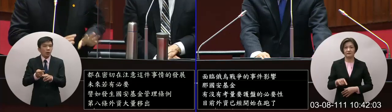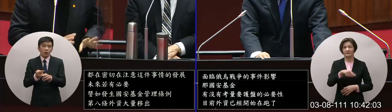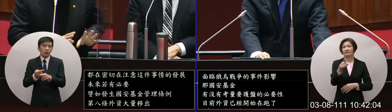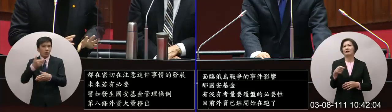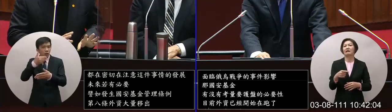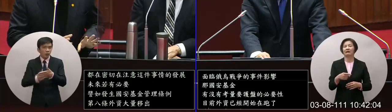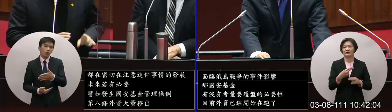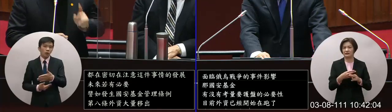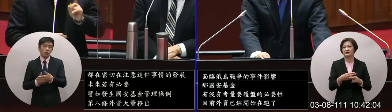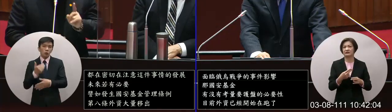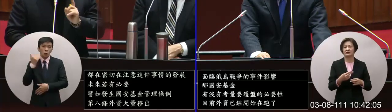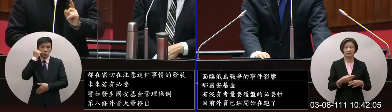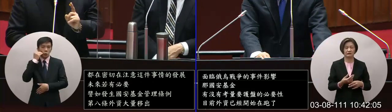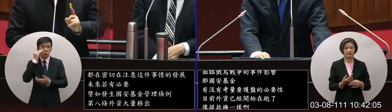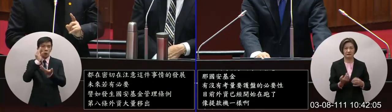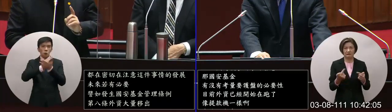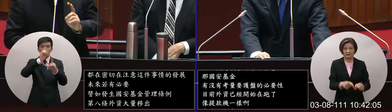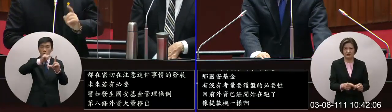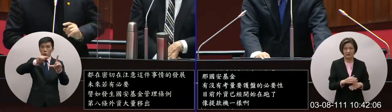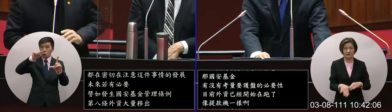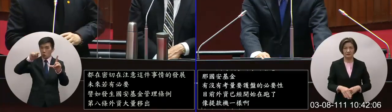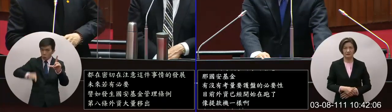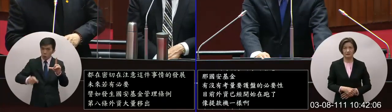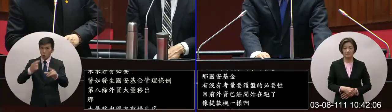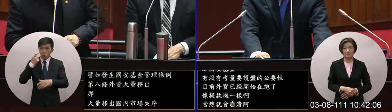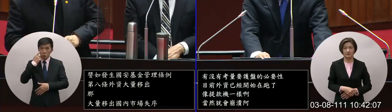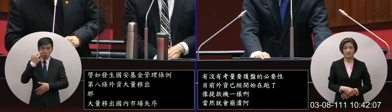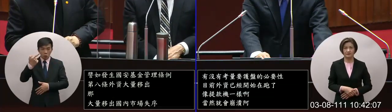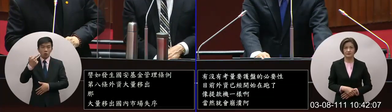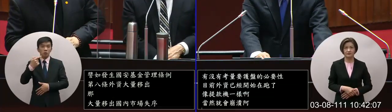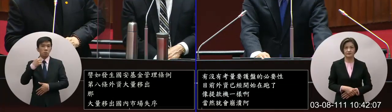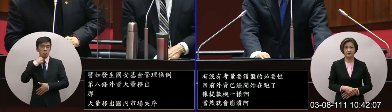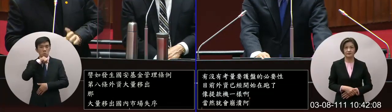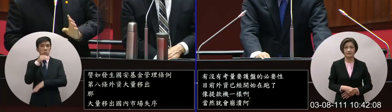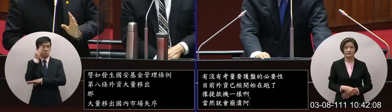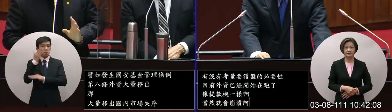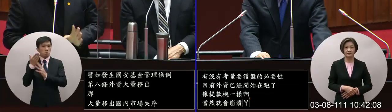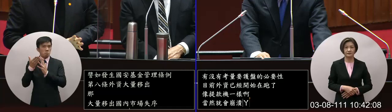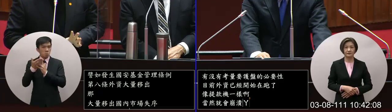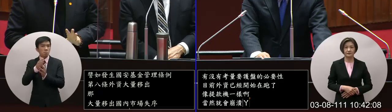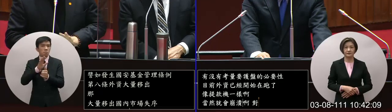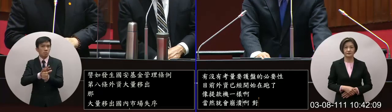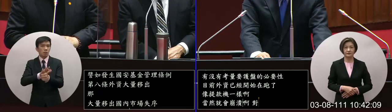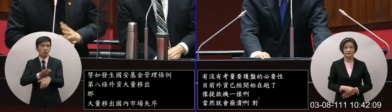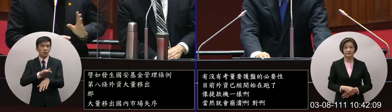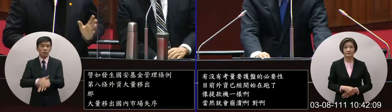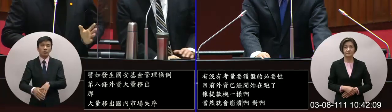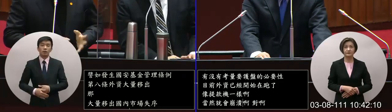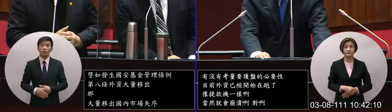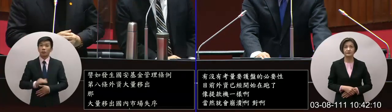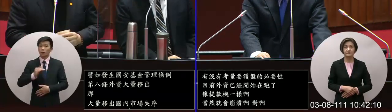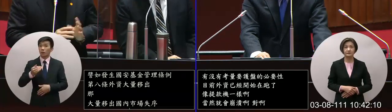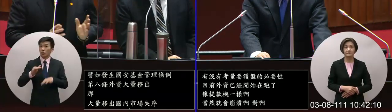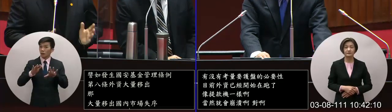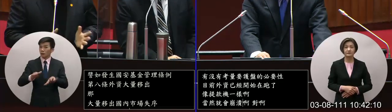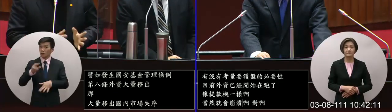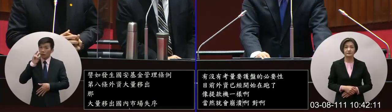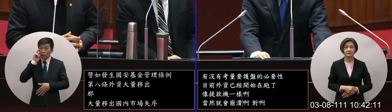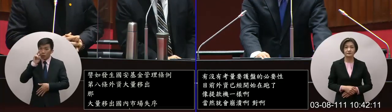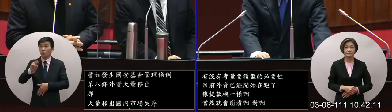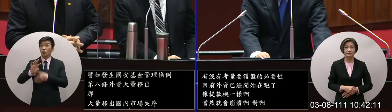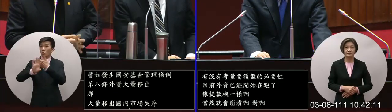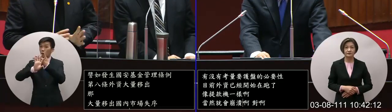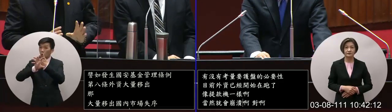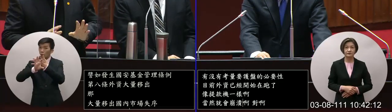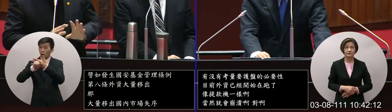溃啊， 大幅下跌的时候， 对啊， 这个情况，那就是我们必须要注意的一个地方。但是目前来看，外资昨天虽然有卖